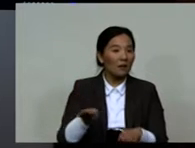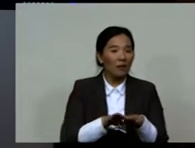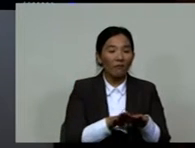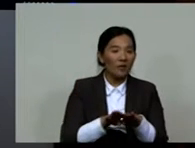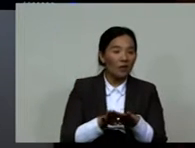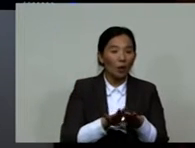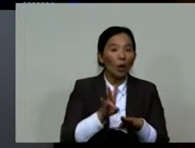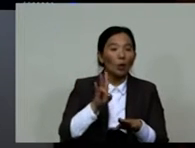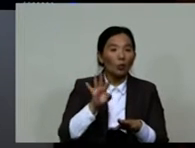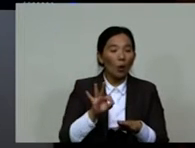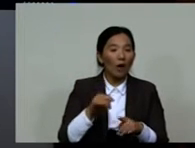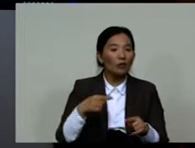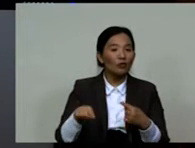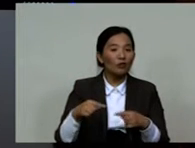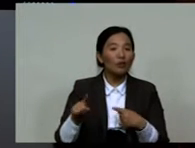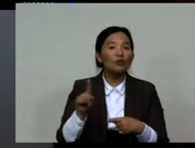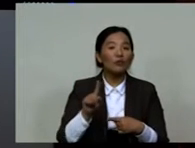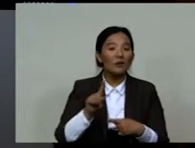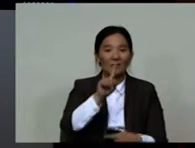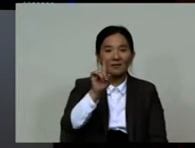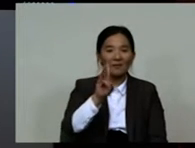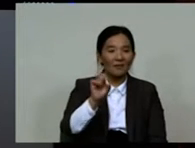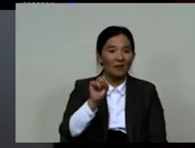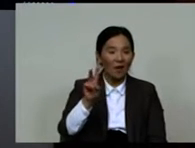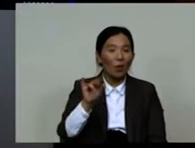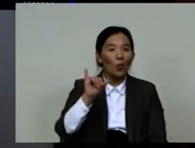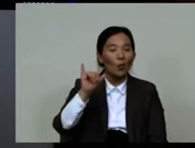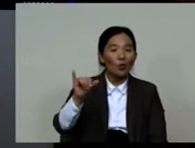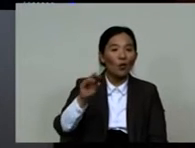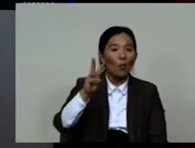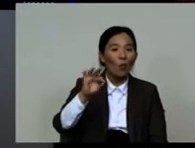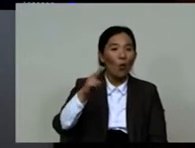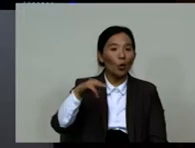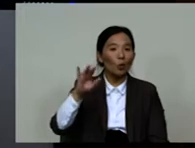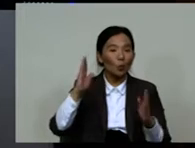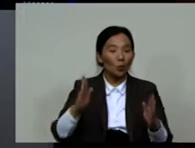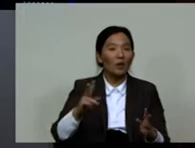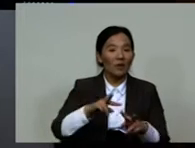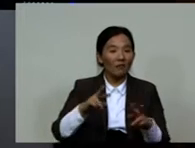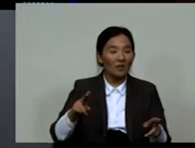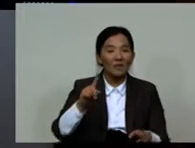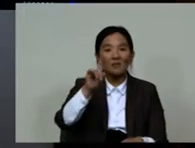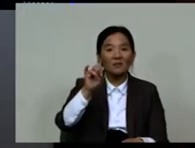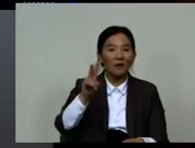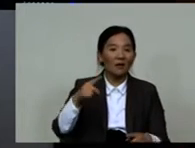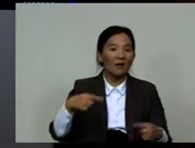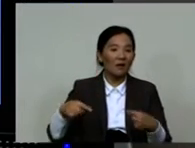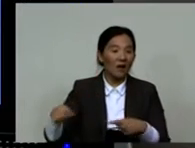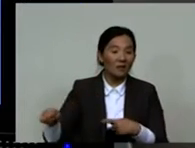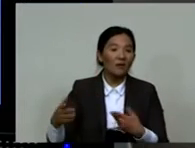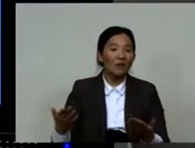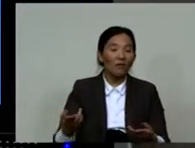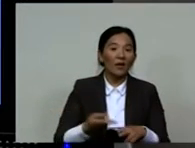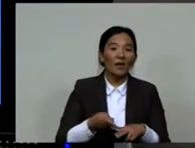но отличаются чем? Знаками. У них модули равны, знаки разные. Следовательно,